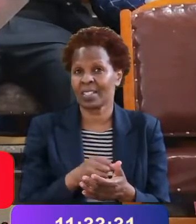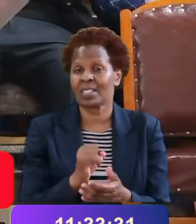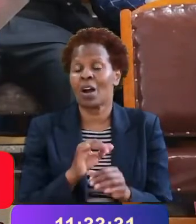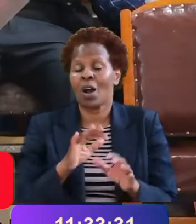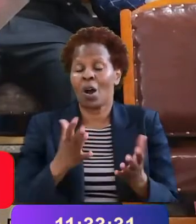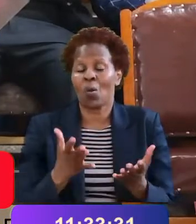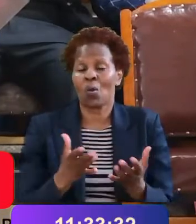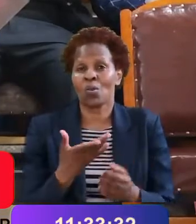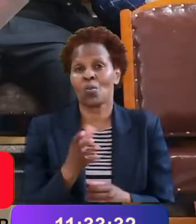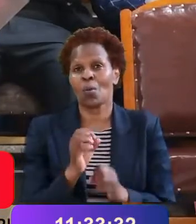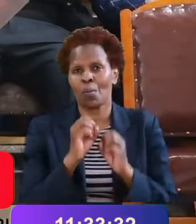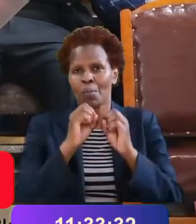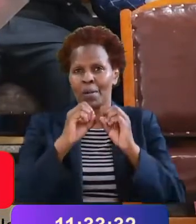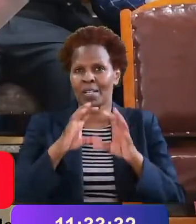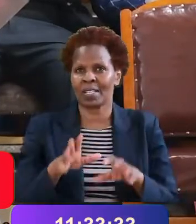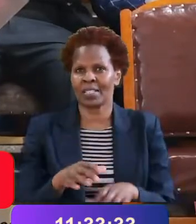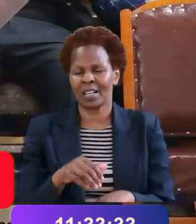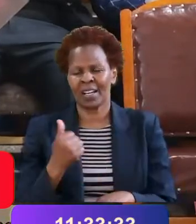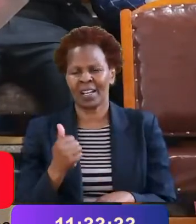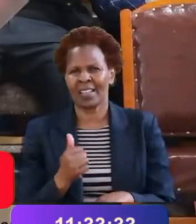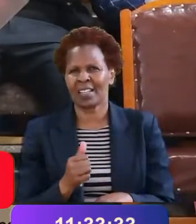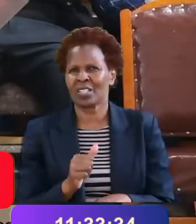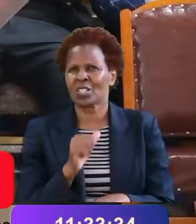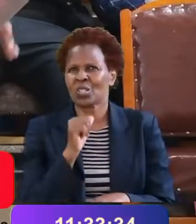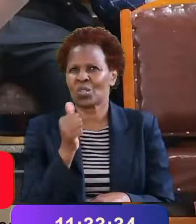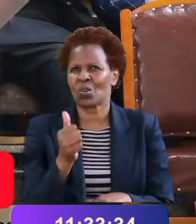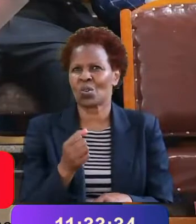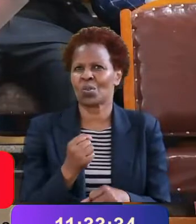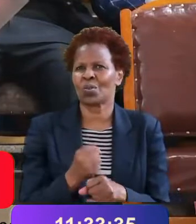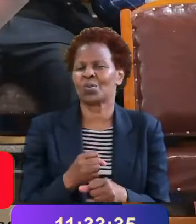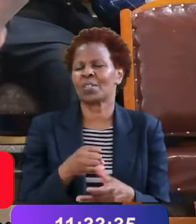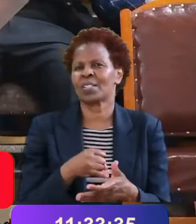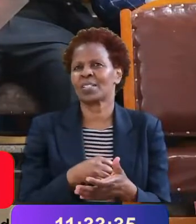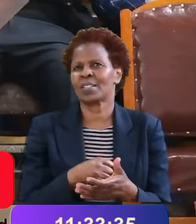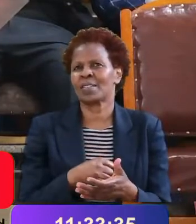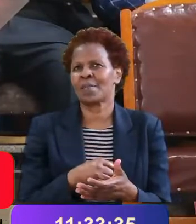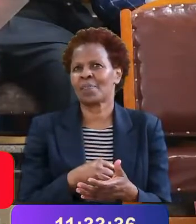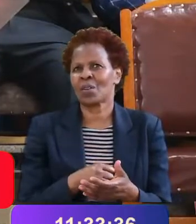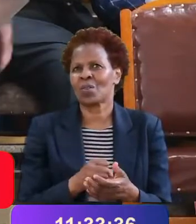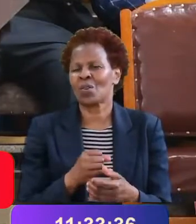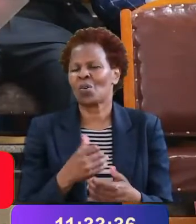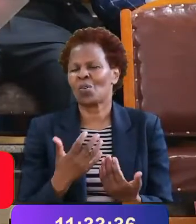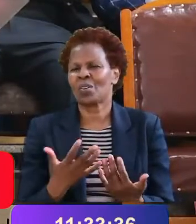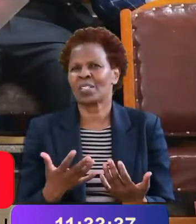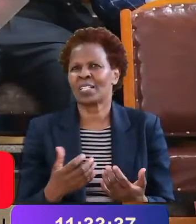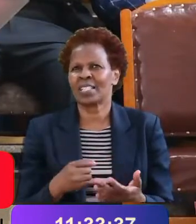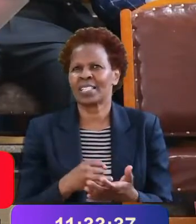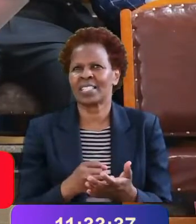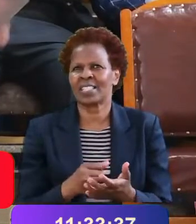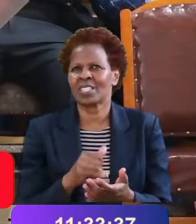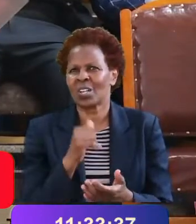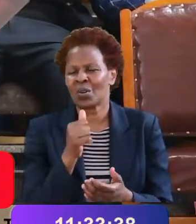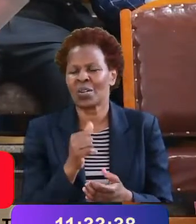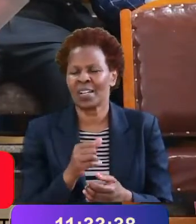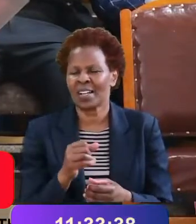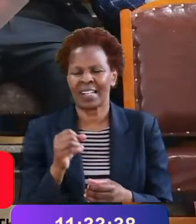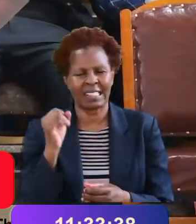kubarikiwa. Wengine tunakataa, wengine kama tumezoea kusema it doesn't make